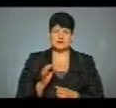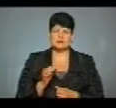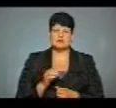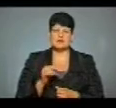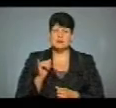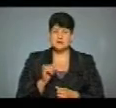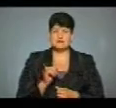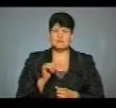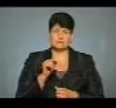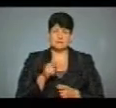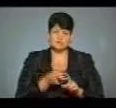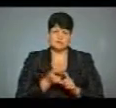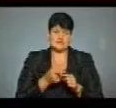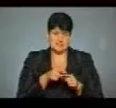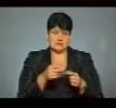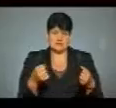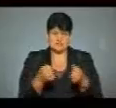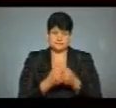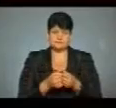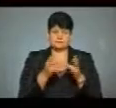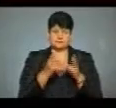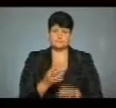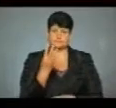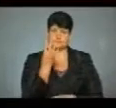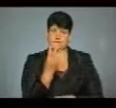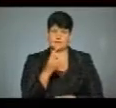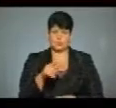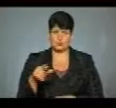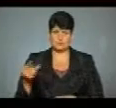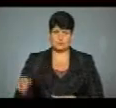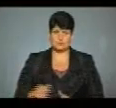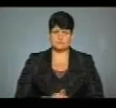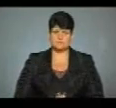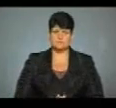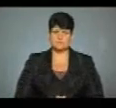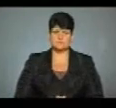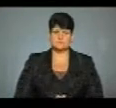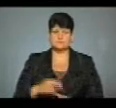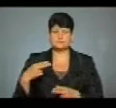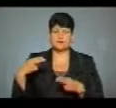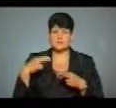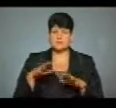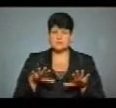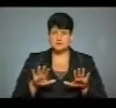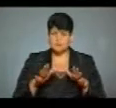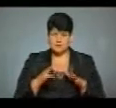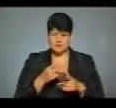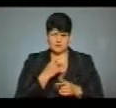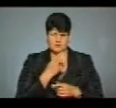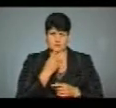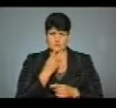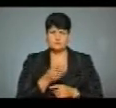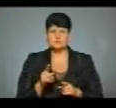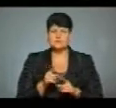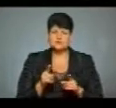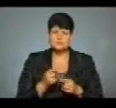Басалига. Внаслідок зіткнення травмувалося четверо осіб. Прибувши на місце події, попередньо патрульні з'ясували,